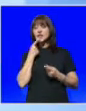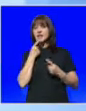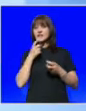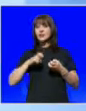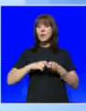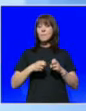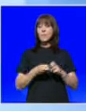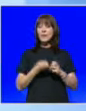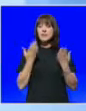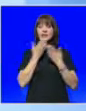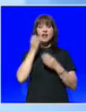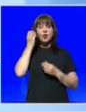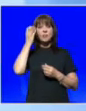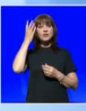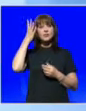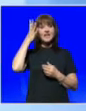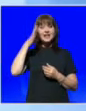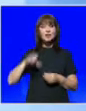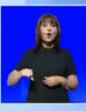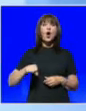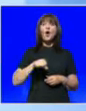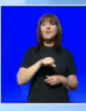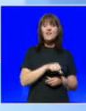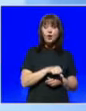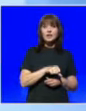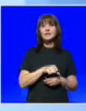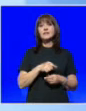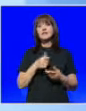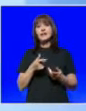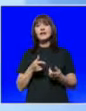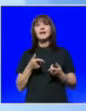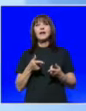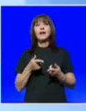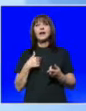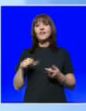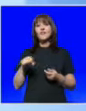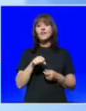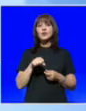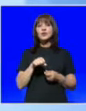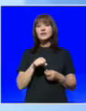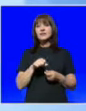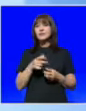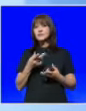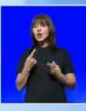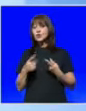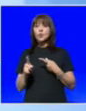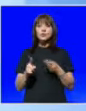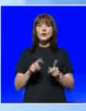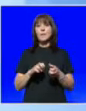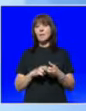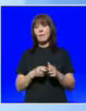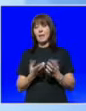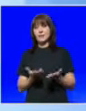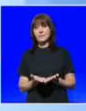след себе си много други, които ние не можем да преборим с други средства. Но нека да